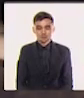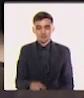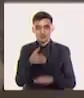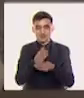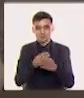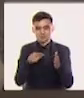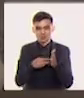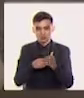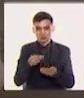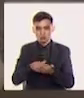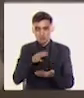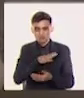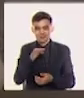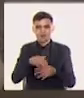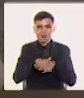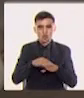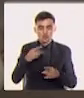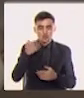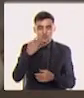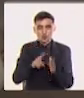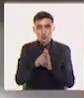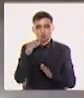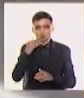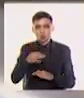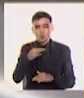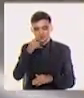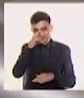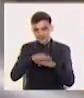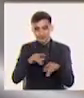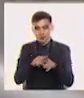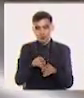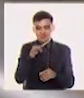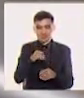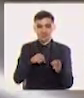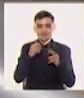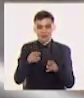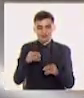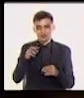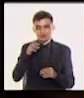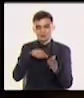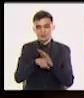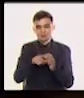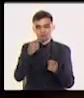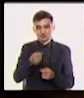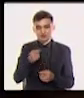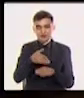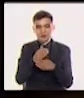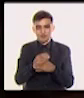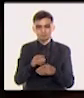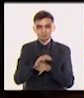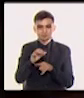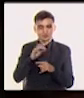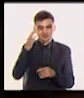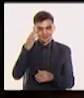Нанның бағасы өсіп, халық наразылық тудыра бастағанда, Түркістан облысы әкімдігі де тұрақтандыру қоры арқылы наубайханаларға арзандатылған ұн жеткізуге